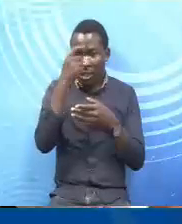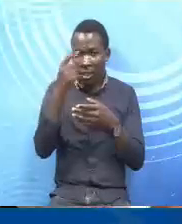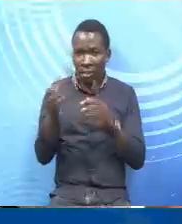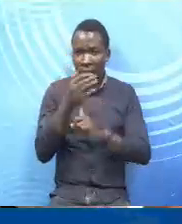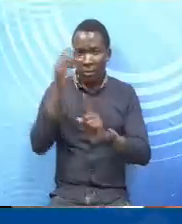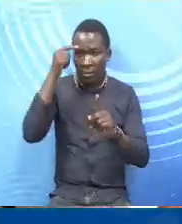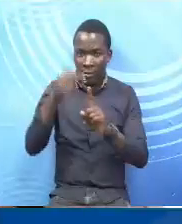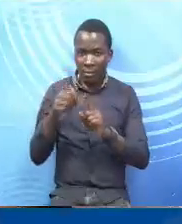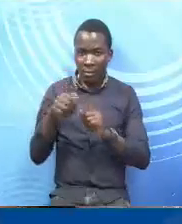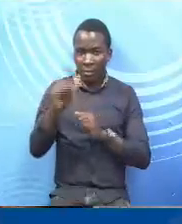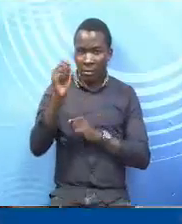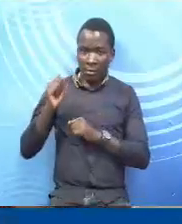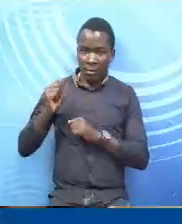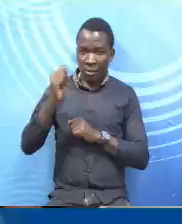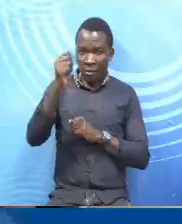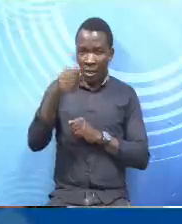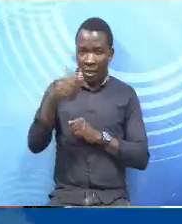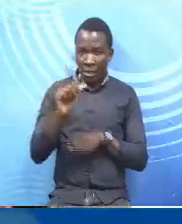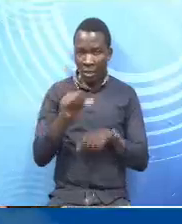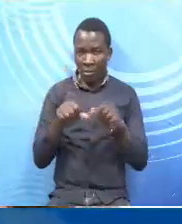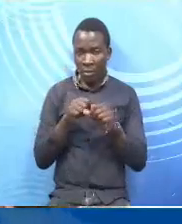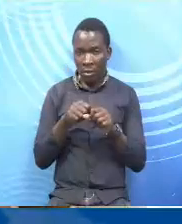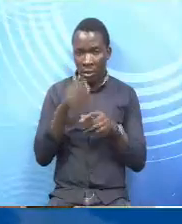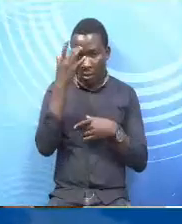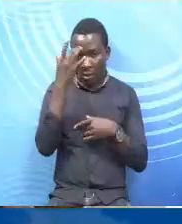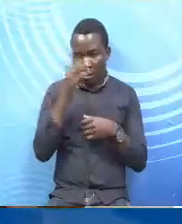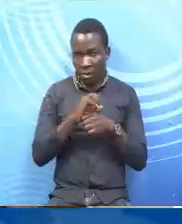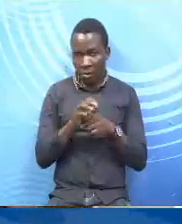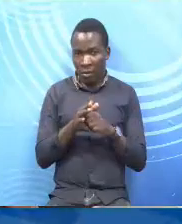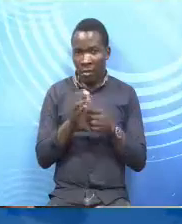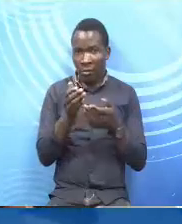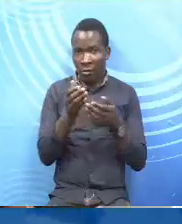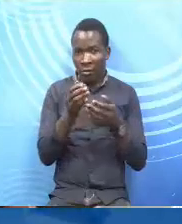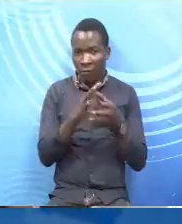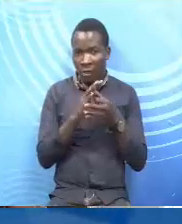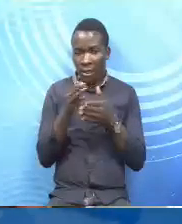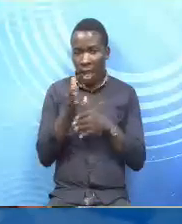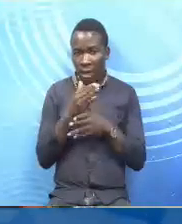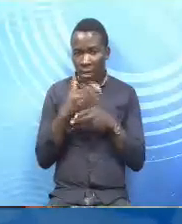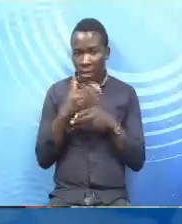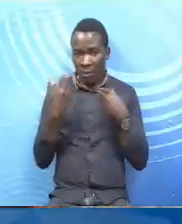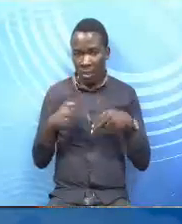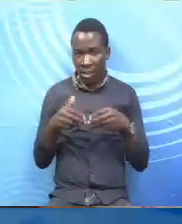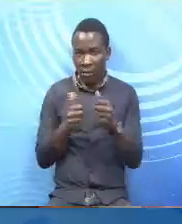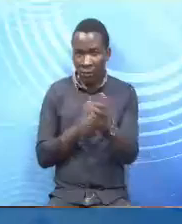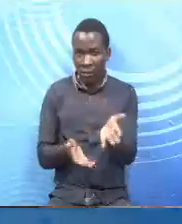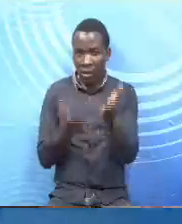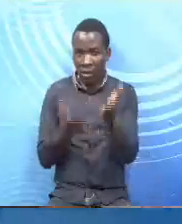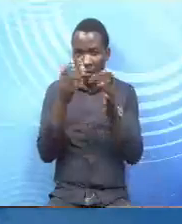imihigo kuri iki cyorezo bafatanya cyane na minisiteri y'ubuzima bakurikirana abarwayi mu